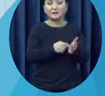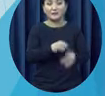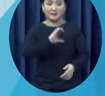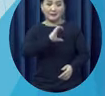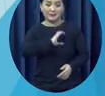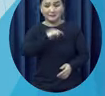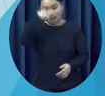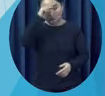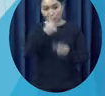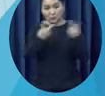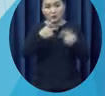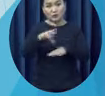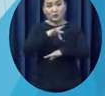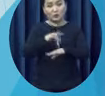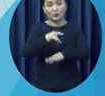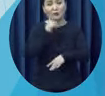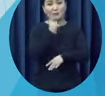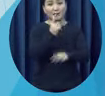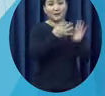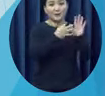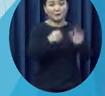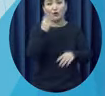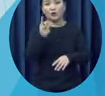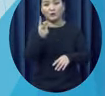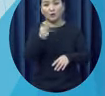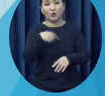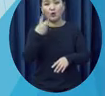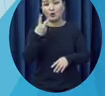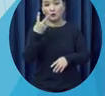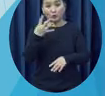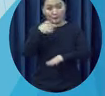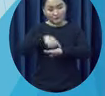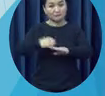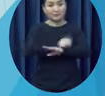мэндийн үндэсний төвийн 1800-2000 гэдэг утас маань 24 цагаар ажилладаг. Энэ утсан